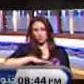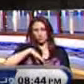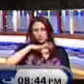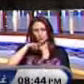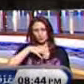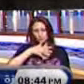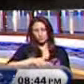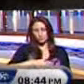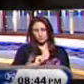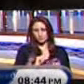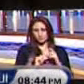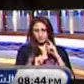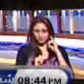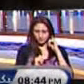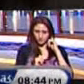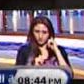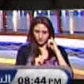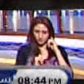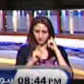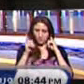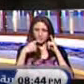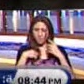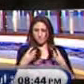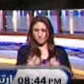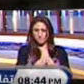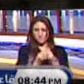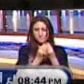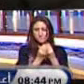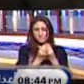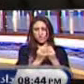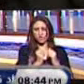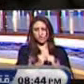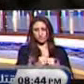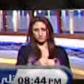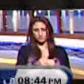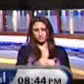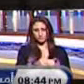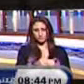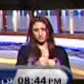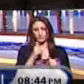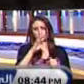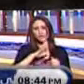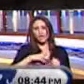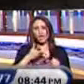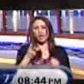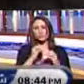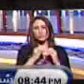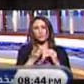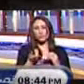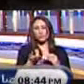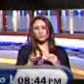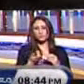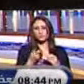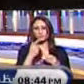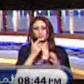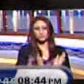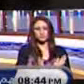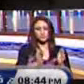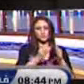لست واحدا منهم. نعم. بل انا انضميت اليها بعد تأسيسي. عظيم. يعني ايه بقى فضلتك تشكيل هيئة